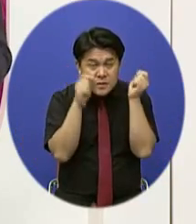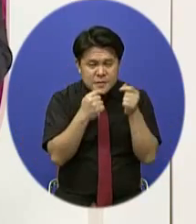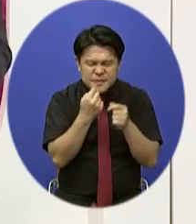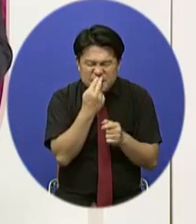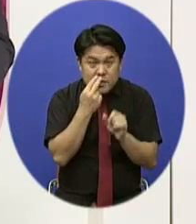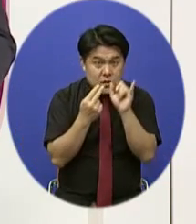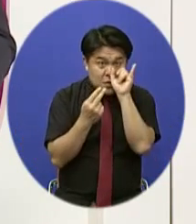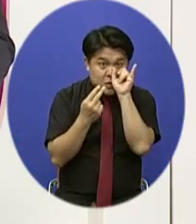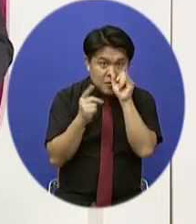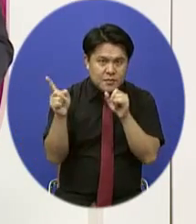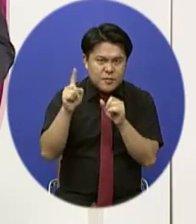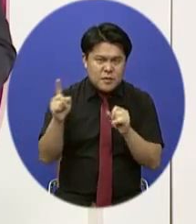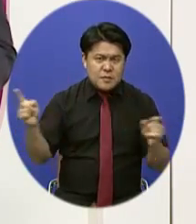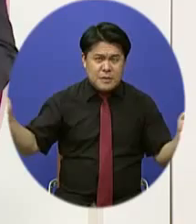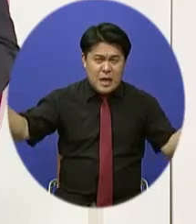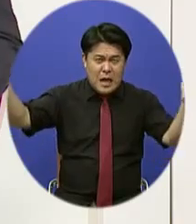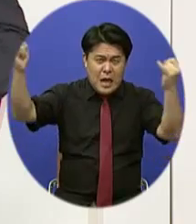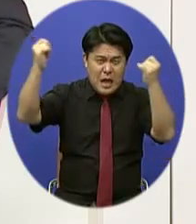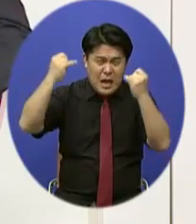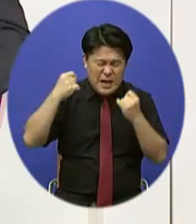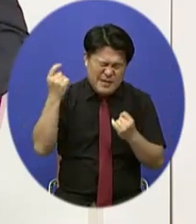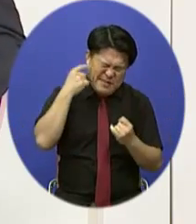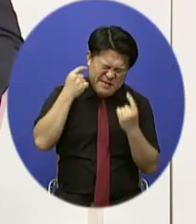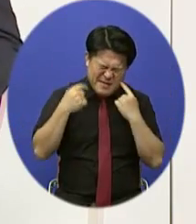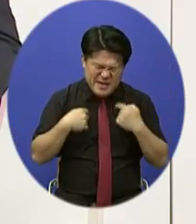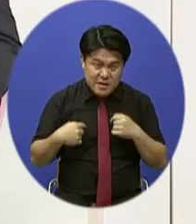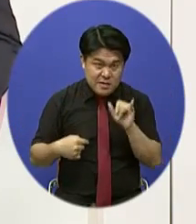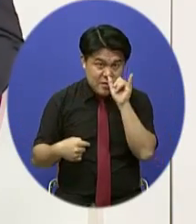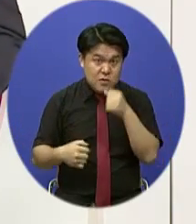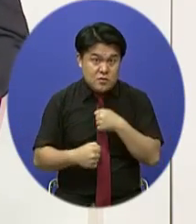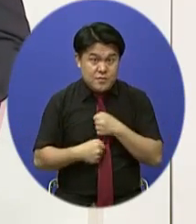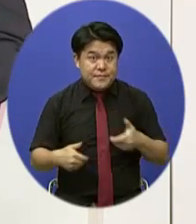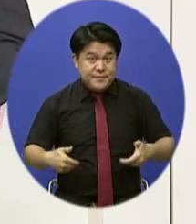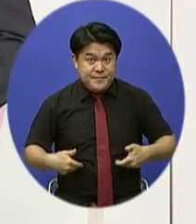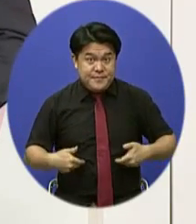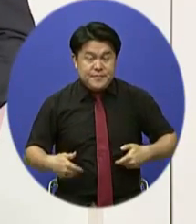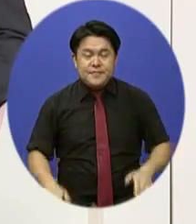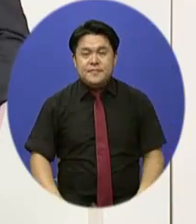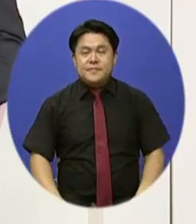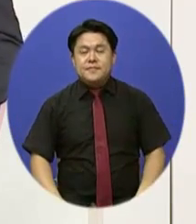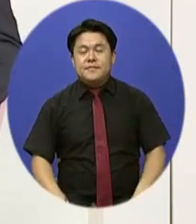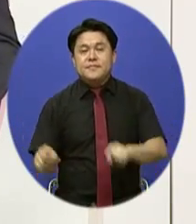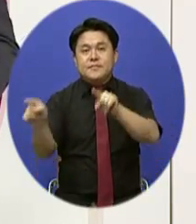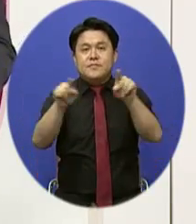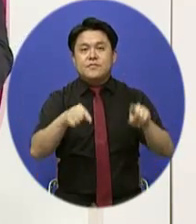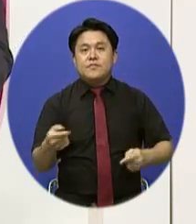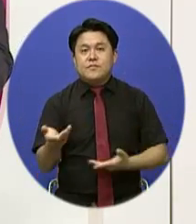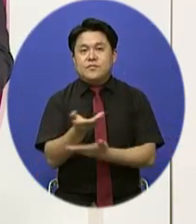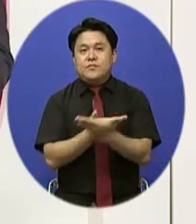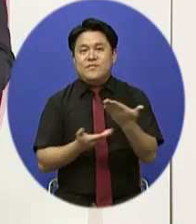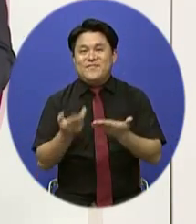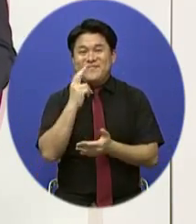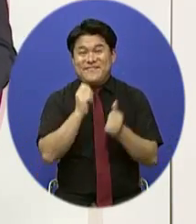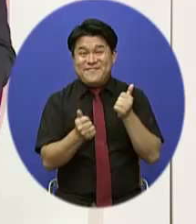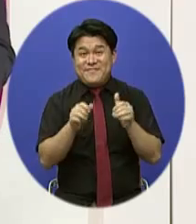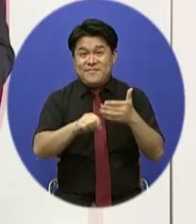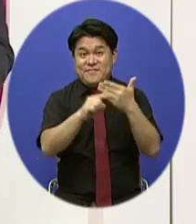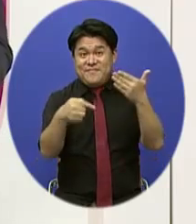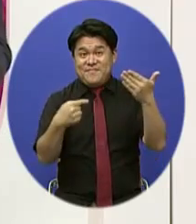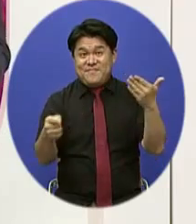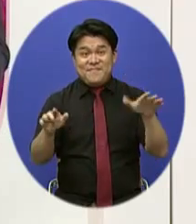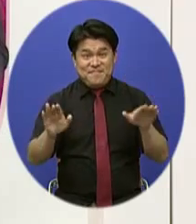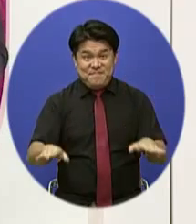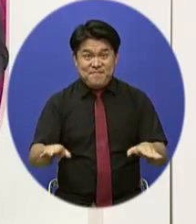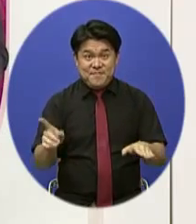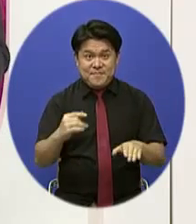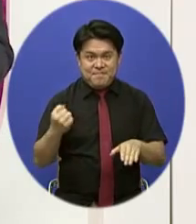냄새가 나면 벌들이 달라든답니다. 그렇군요. 새로운 방법 알았어요. 네. 생방송 전국 나눔 노래자랑 9월 1일